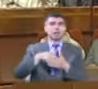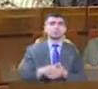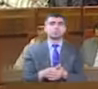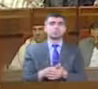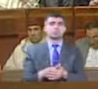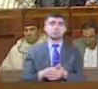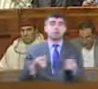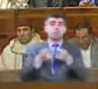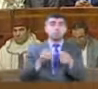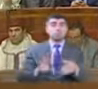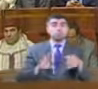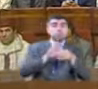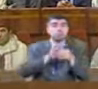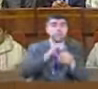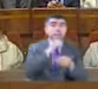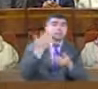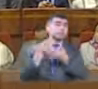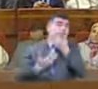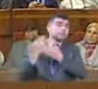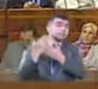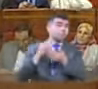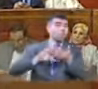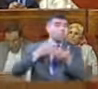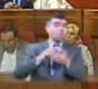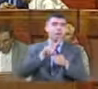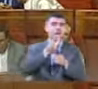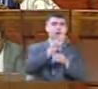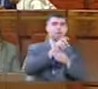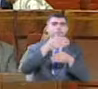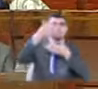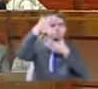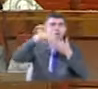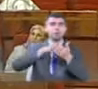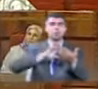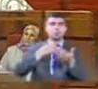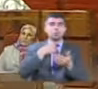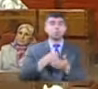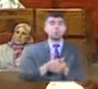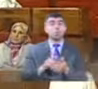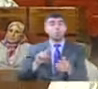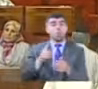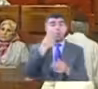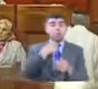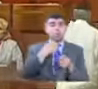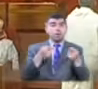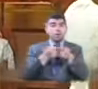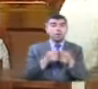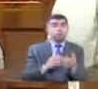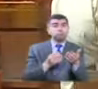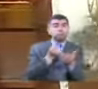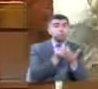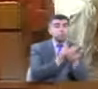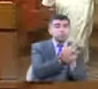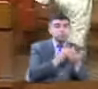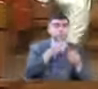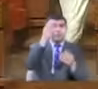تؤطرها معاهدات الصداقة والتعاون وحسن الجوار التي تجمع المغرب بهذه الدول، كما تشكل فرصة سانحة لتعزيز علاقات التعاون